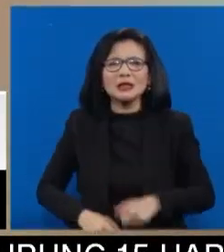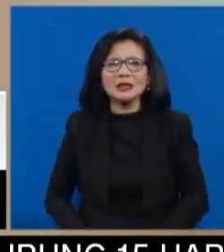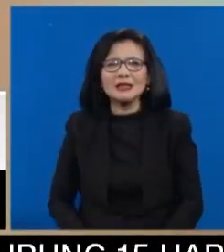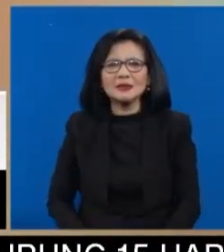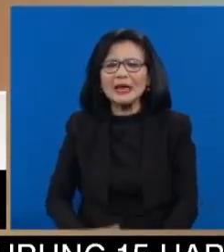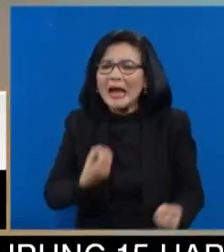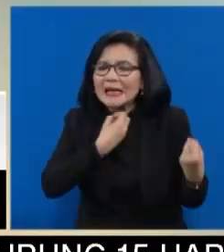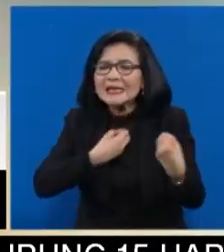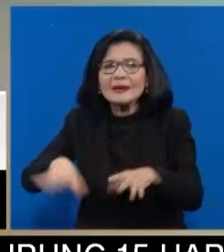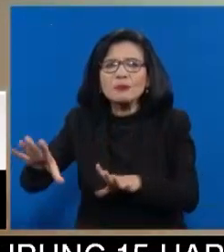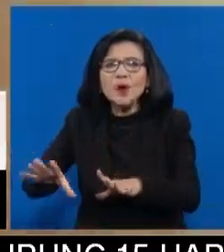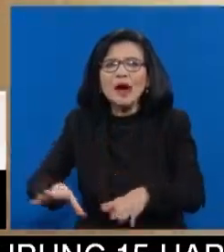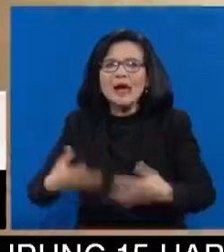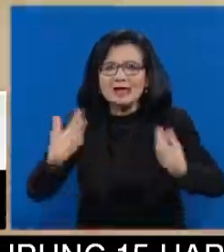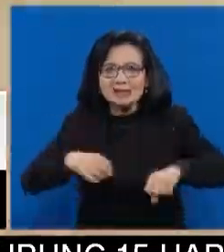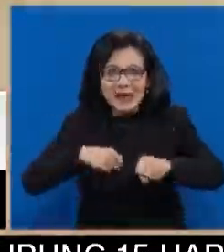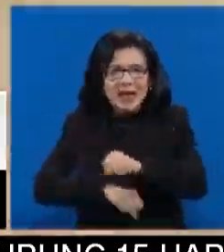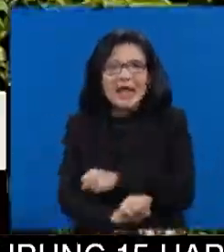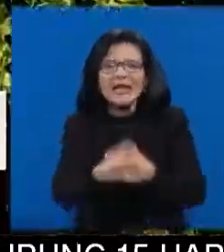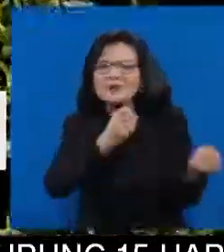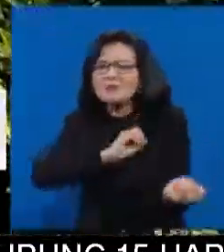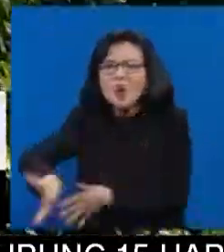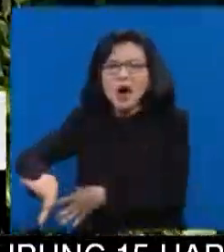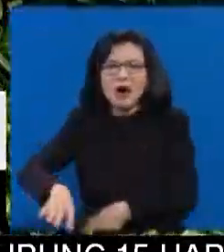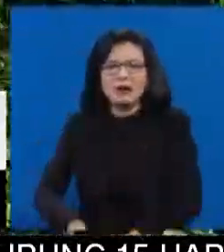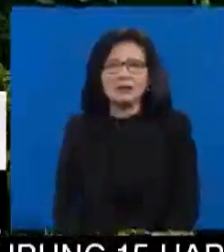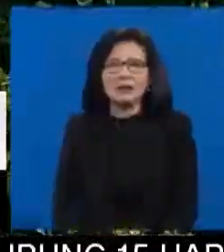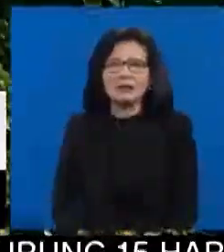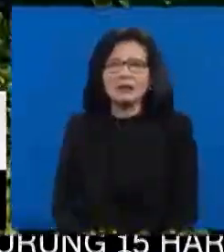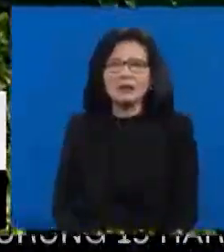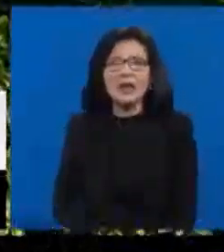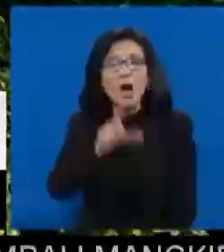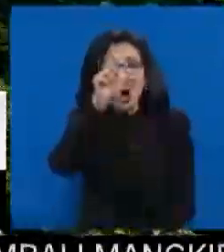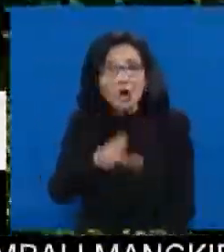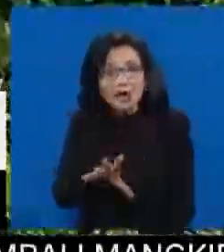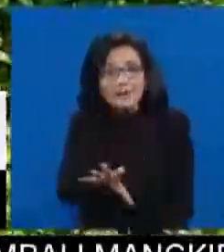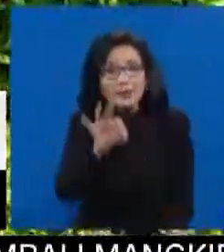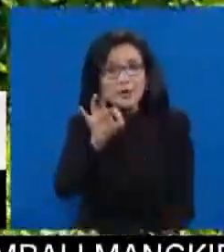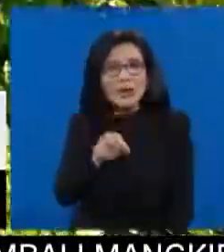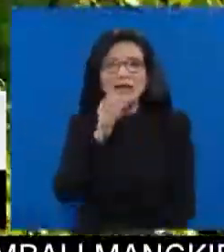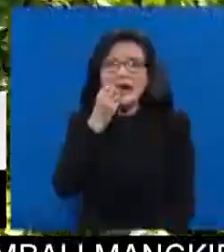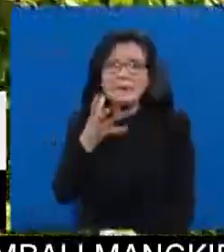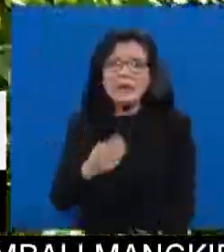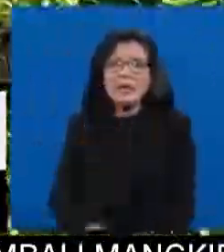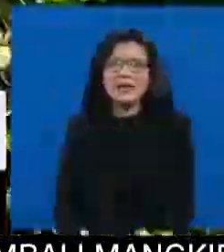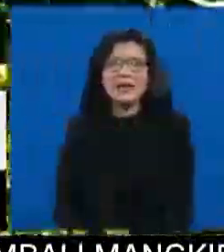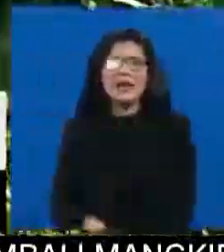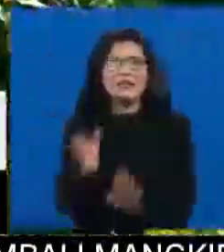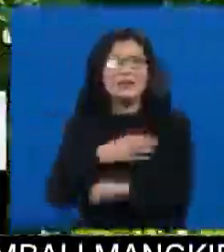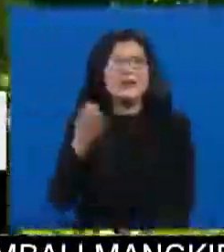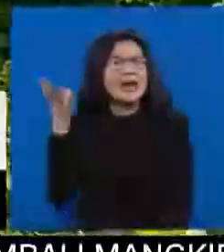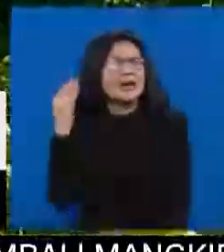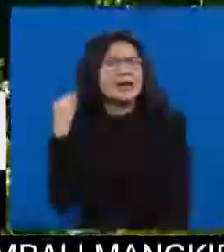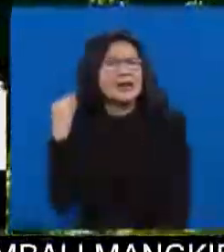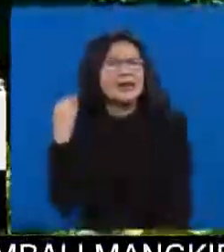orang tuanya usai dilahirkan. Tejo, warga yang menemukan bayi ini mengaku, awalnya mendengar suara tangisan